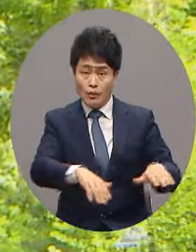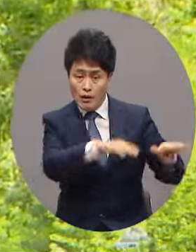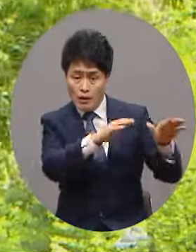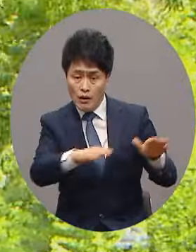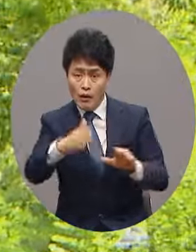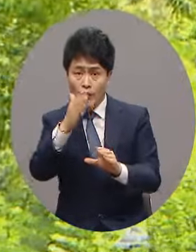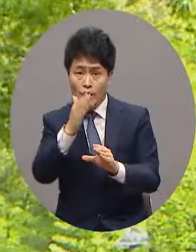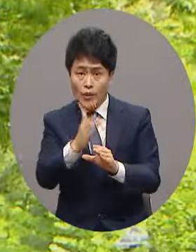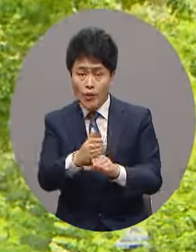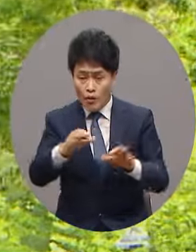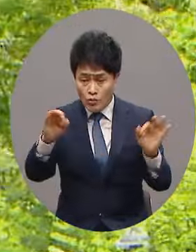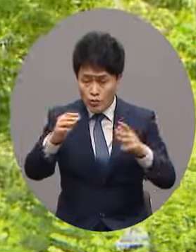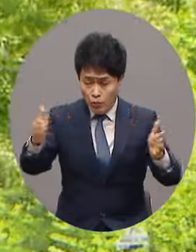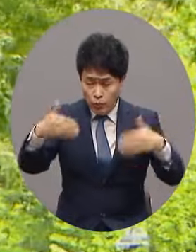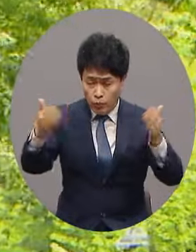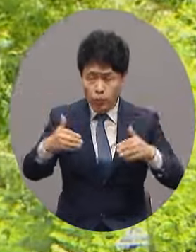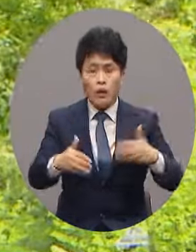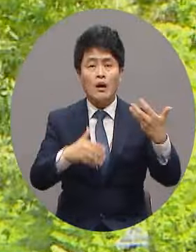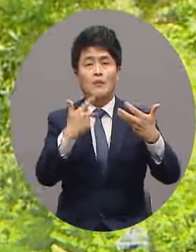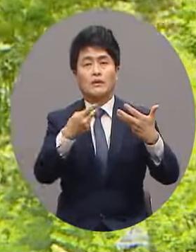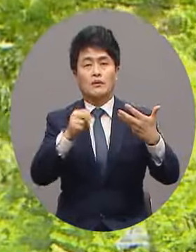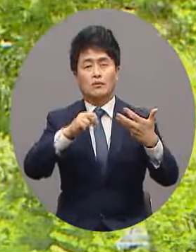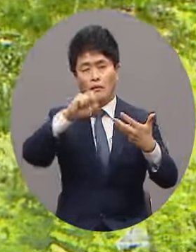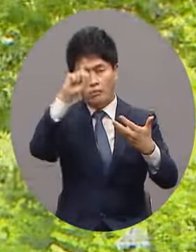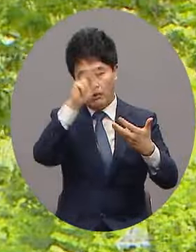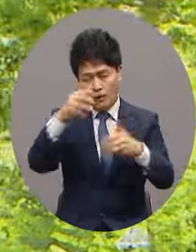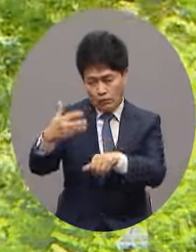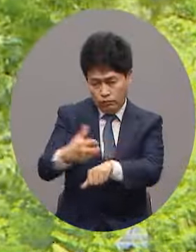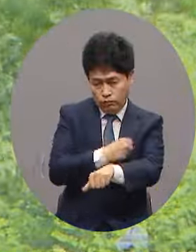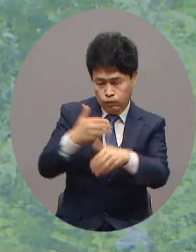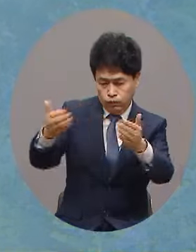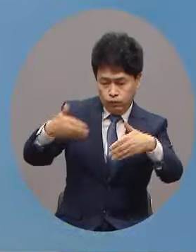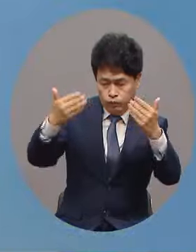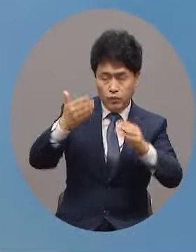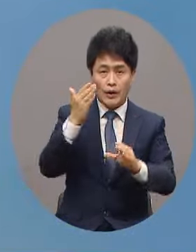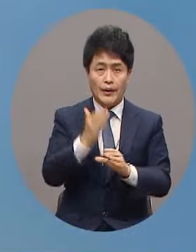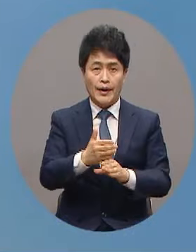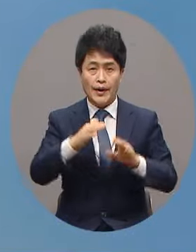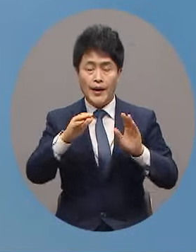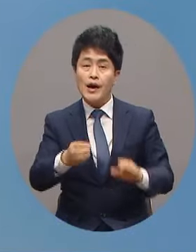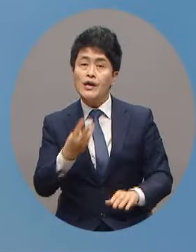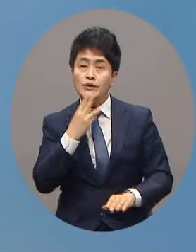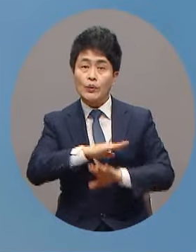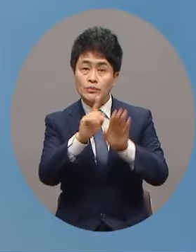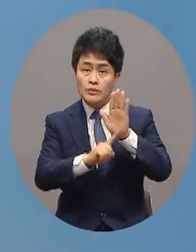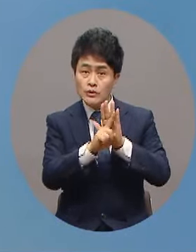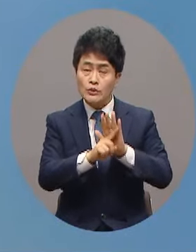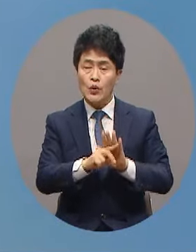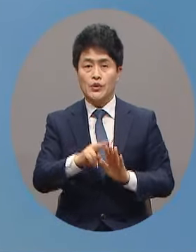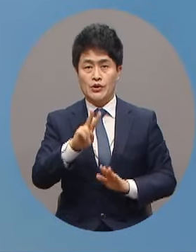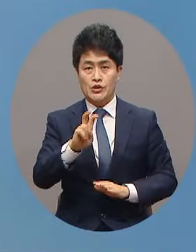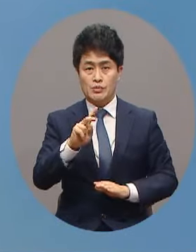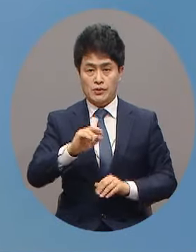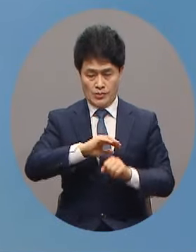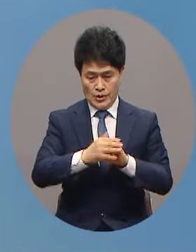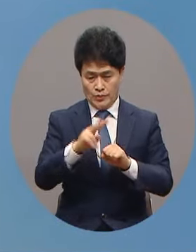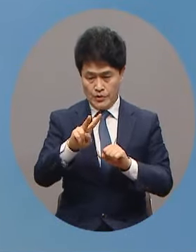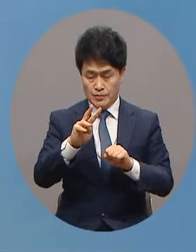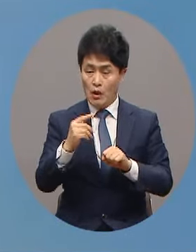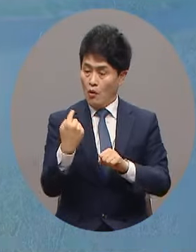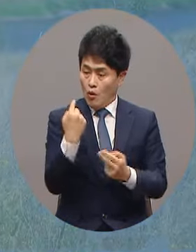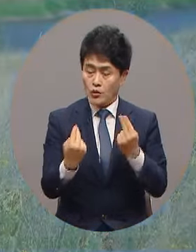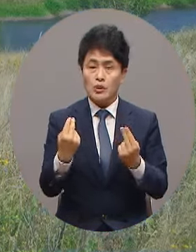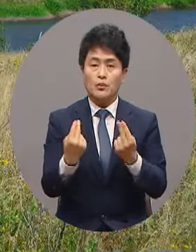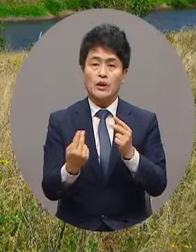중심으로는 순간 시속 880km 안팎에 돌풍이 관측되고 있습니다 오늘 서울의 낮추고 기온은 22도 대구 24도로